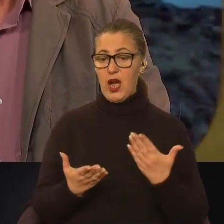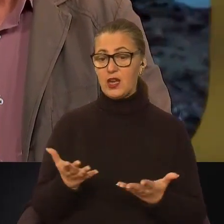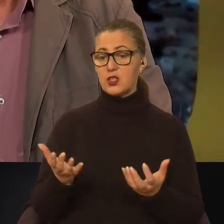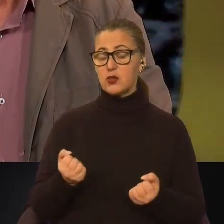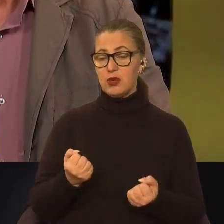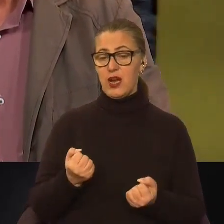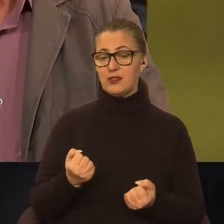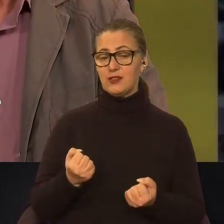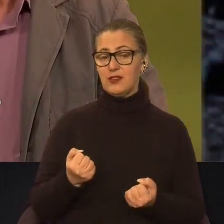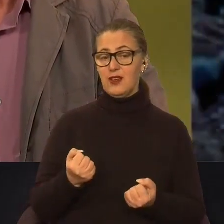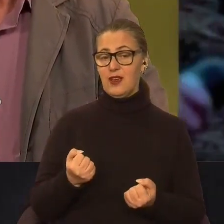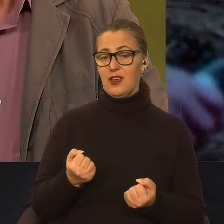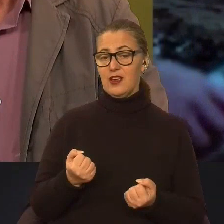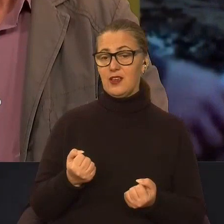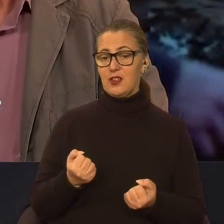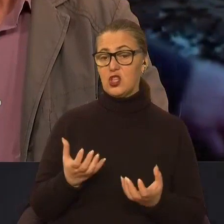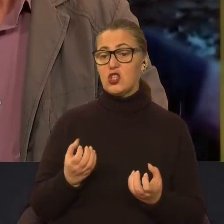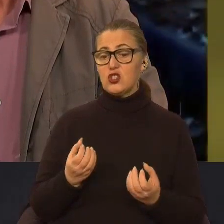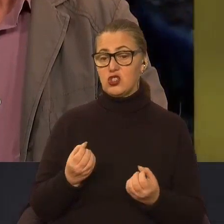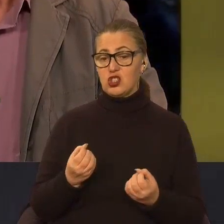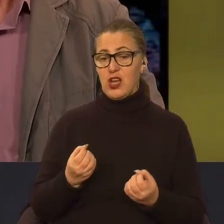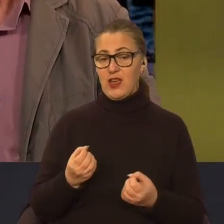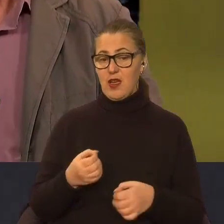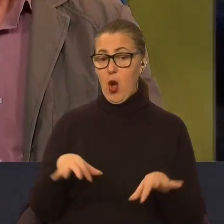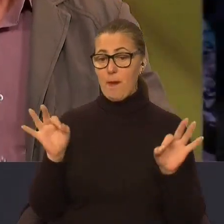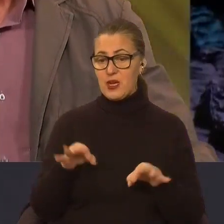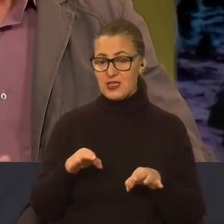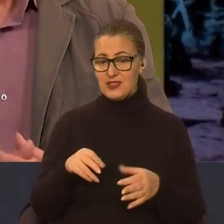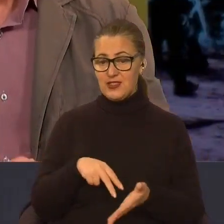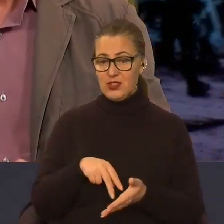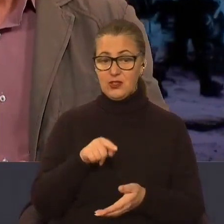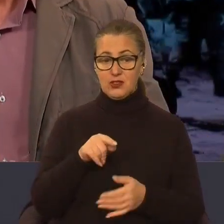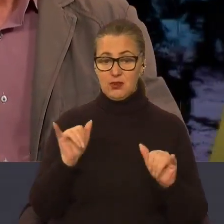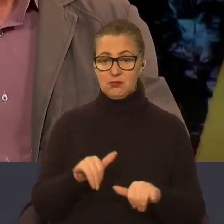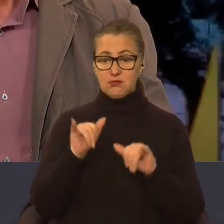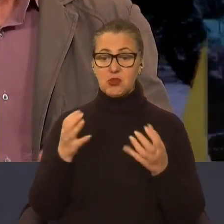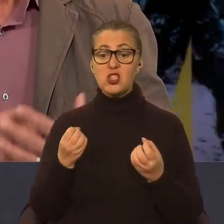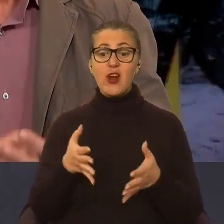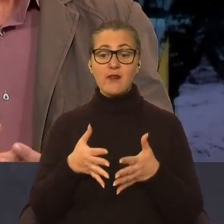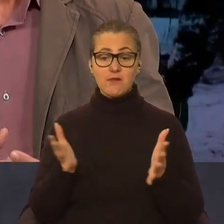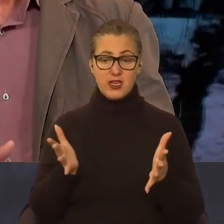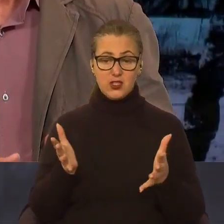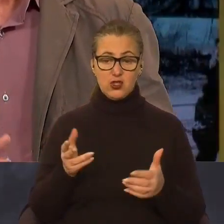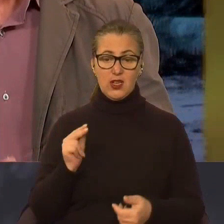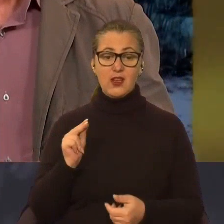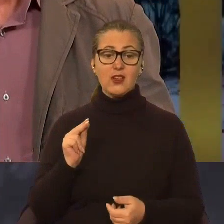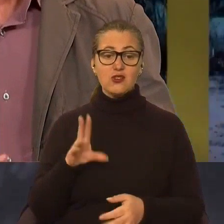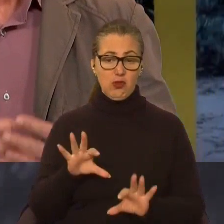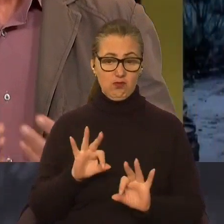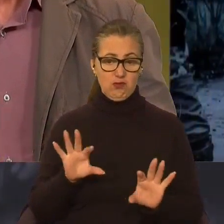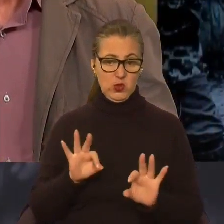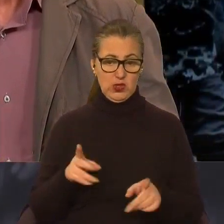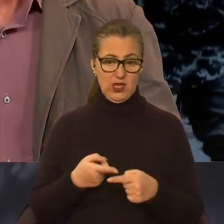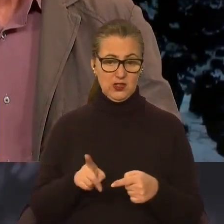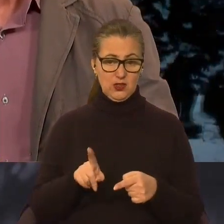на увазі ще й операційні тарифи то там зростання ще більше чим обумовлено все ж таки